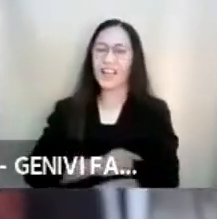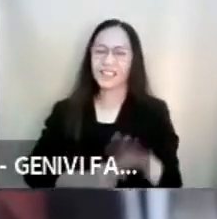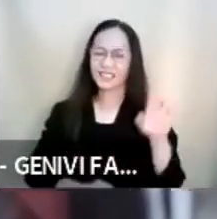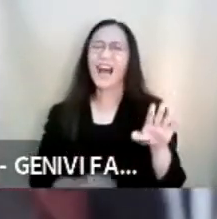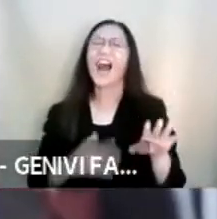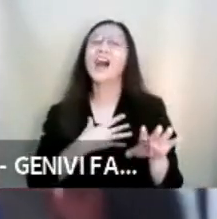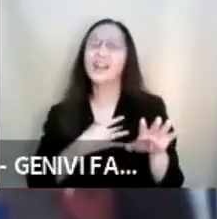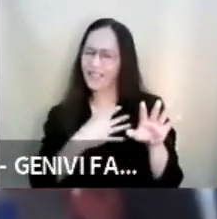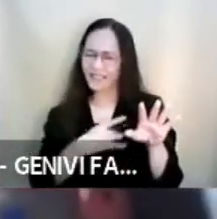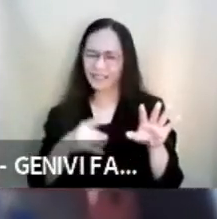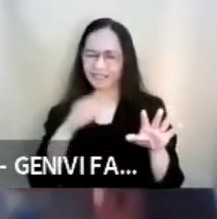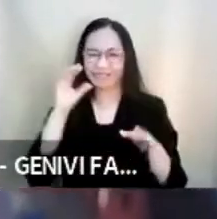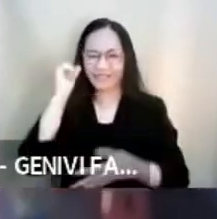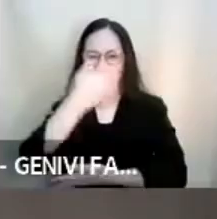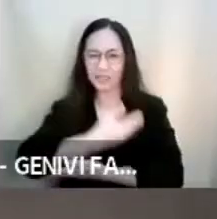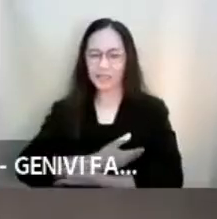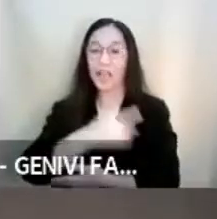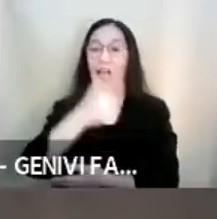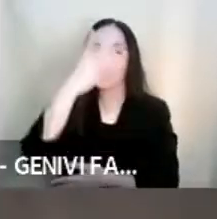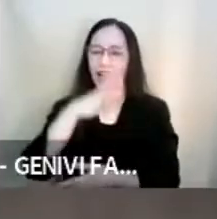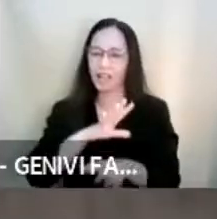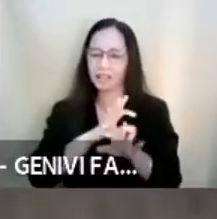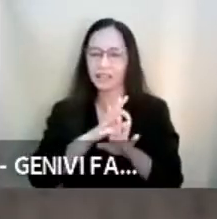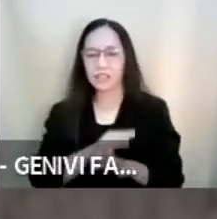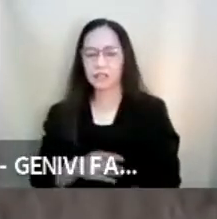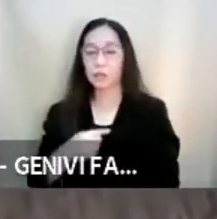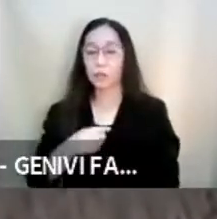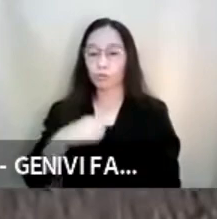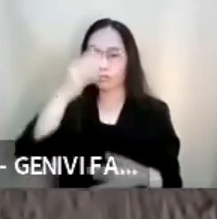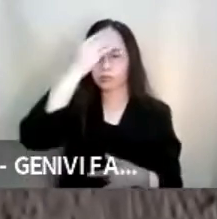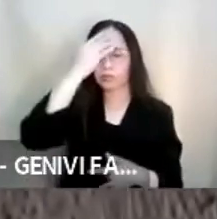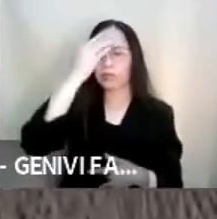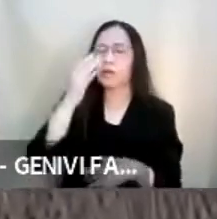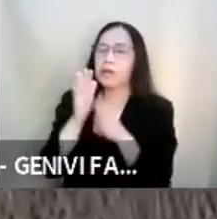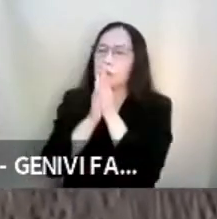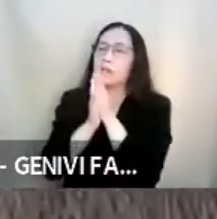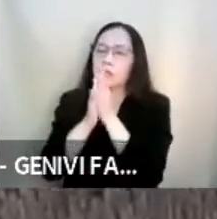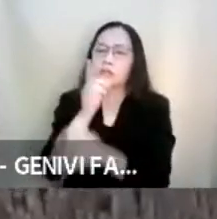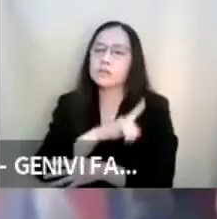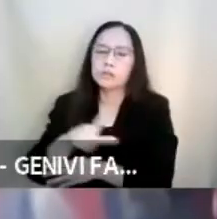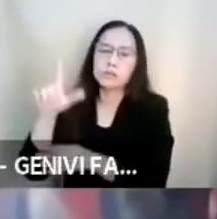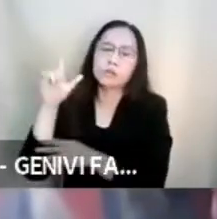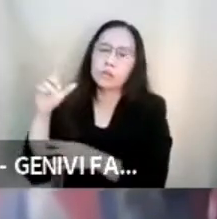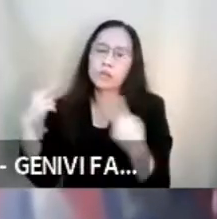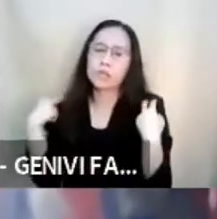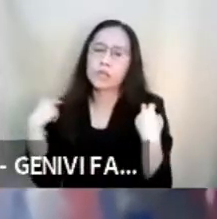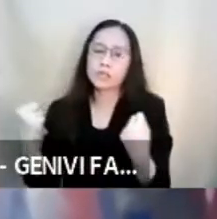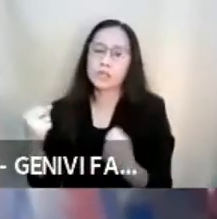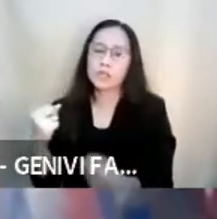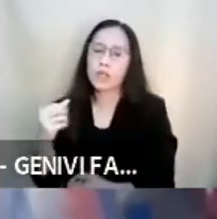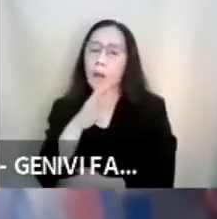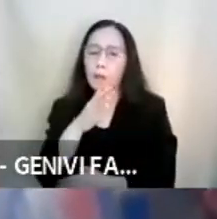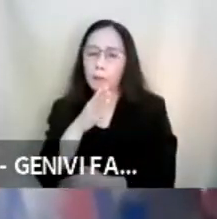sa anak ko. God-fearing din tayo. Nung nagkasakit nga ako, Papa Lord, galingin mo mama ko, ayoko mawawala